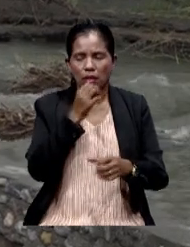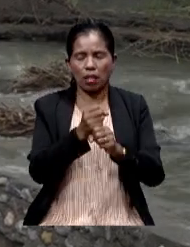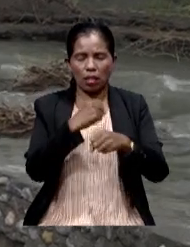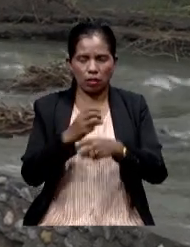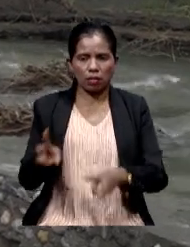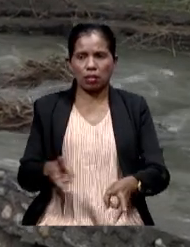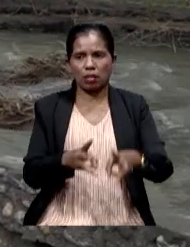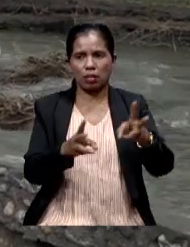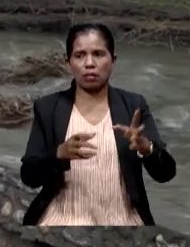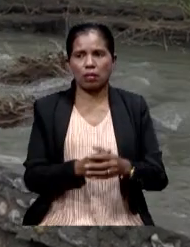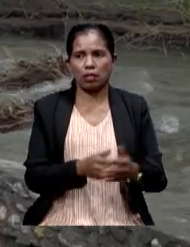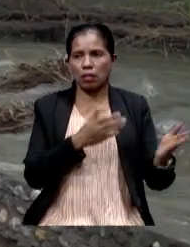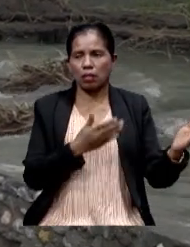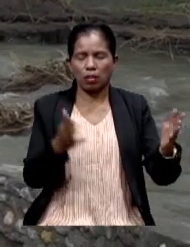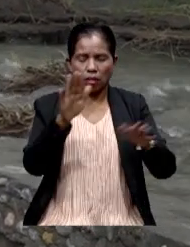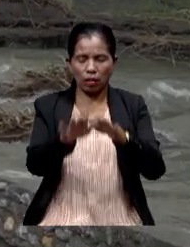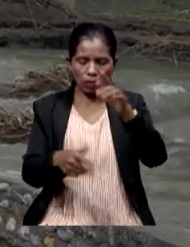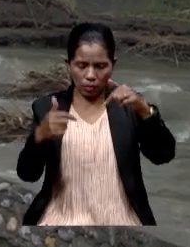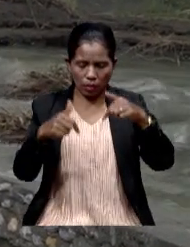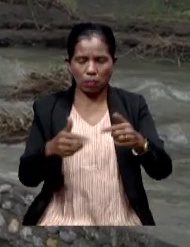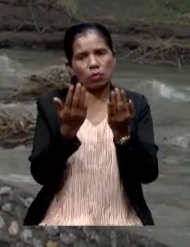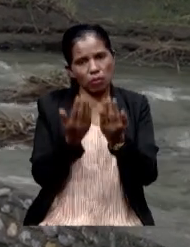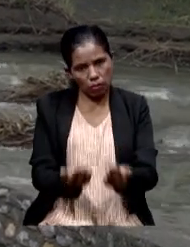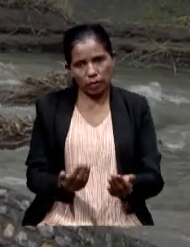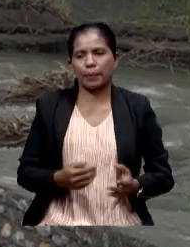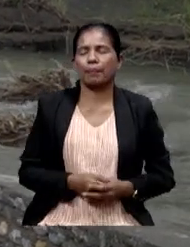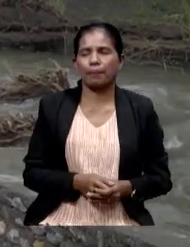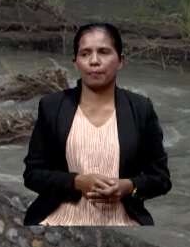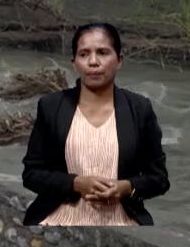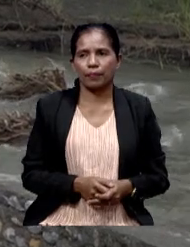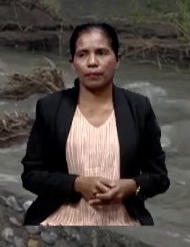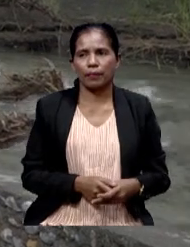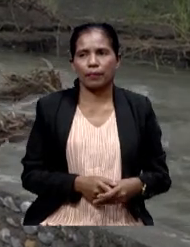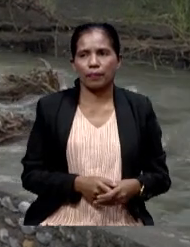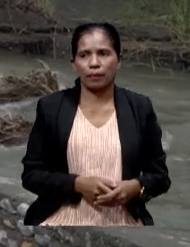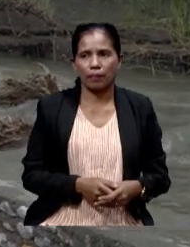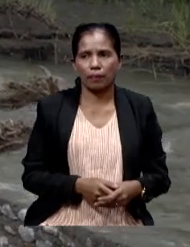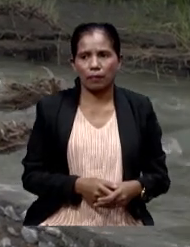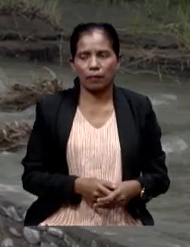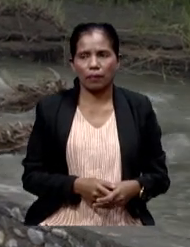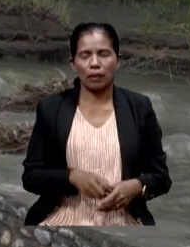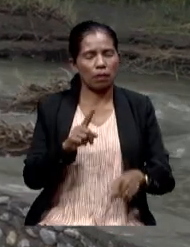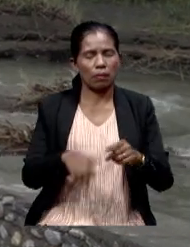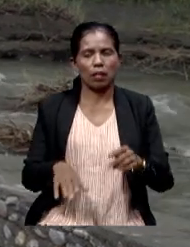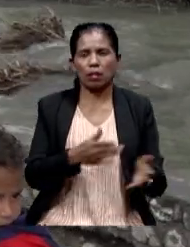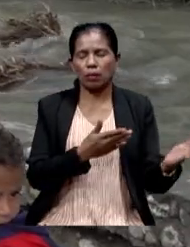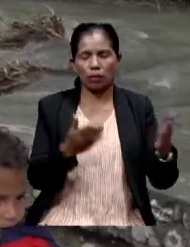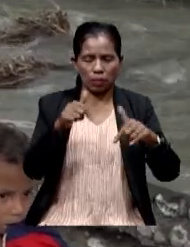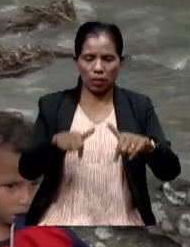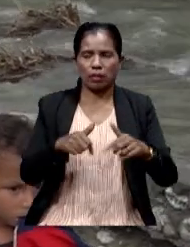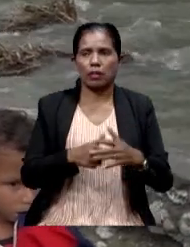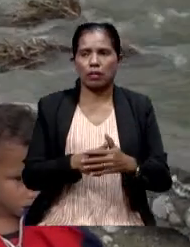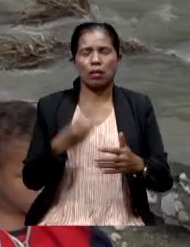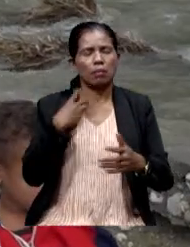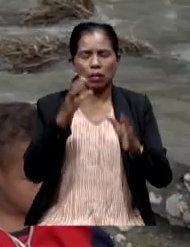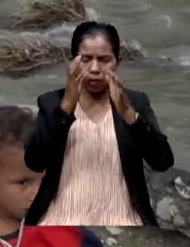tan ami lalin be la to mai ene mas torang ne be barak mestraga de si la be lalin ho tu mai ene ami